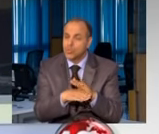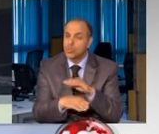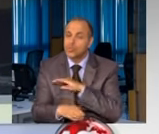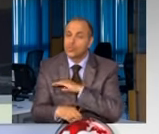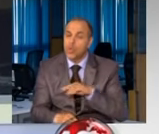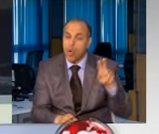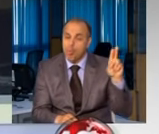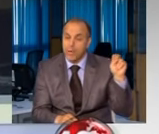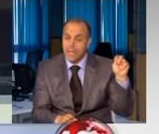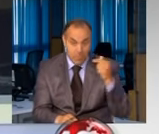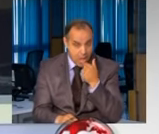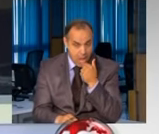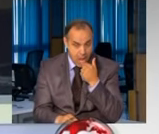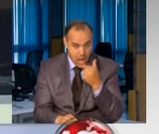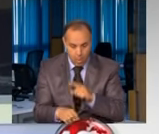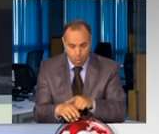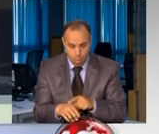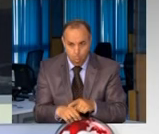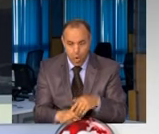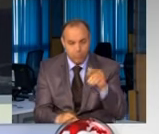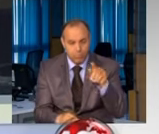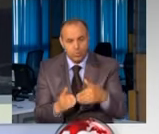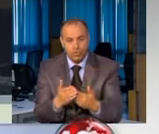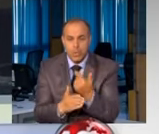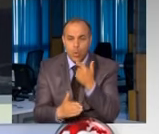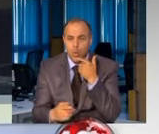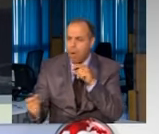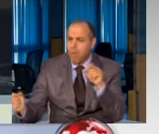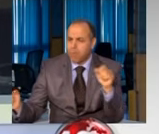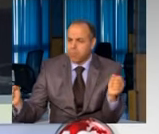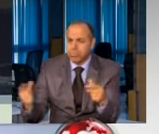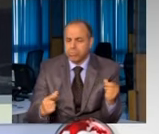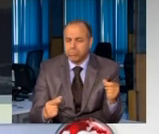المتحدة. يأتي ذلك في وقت تجددت